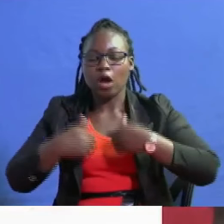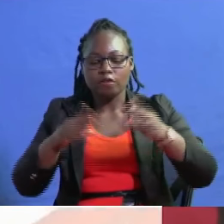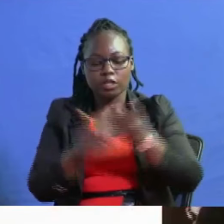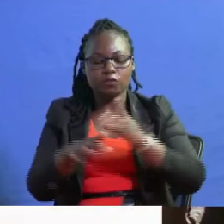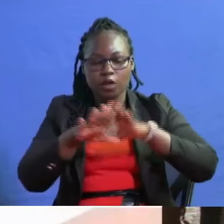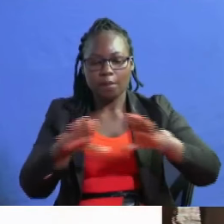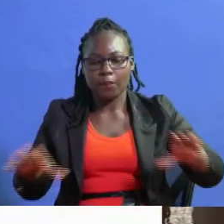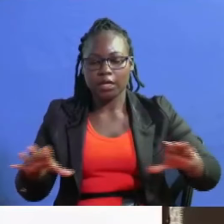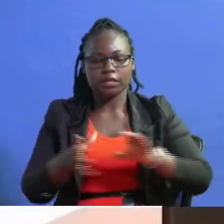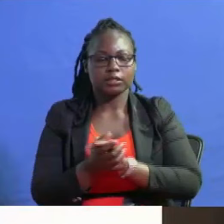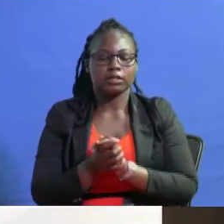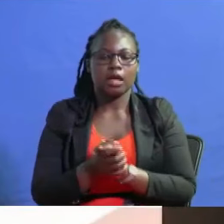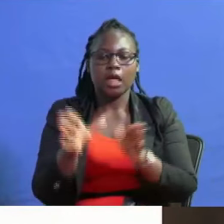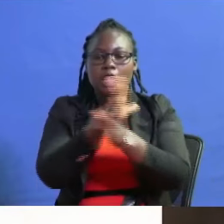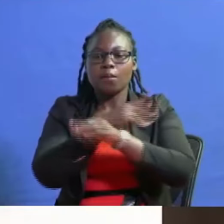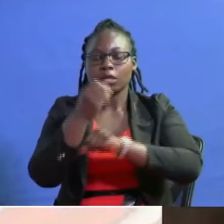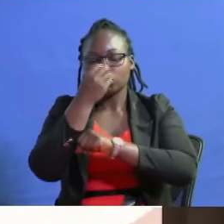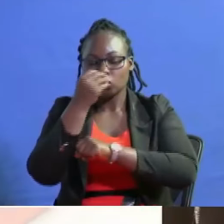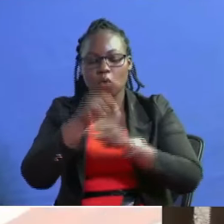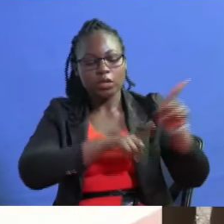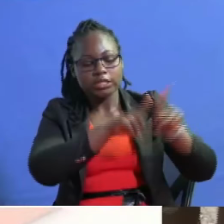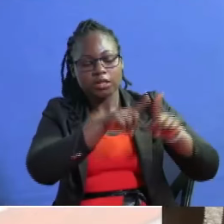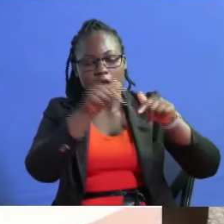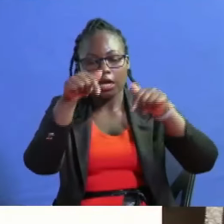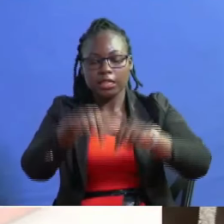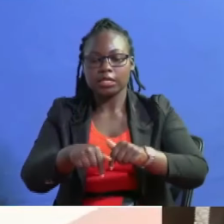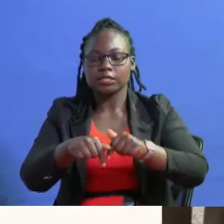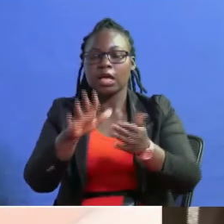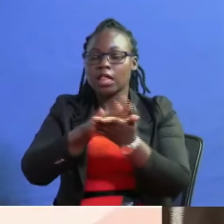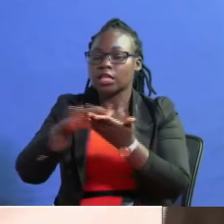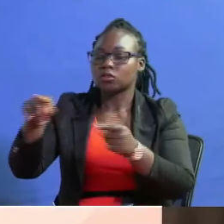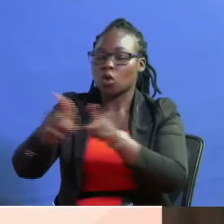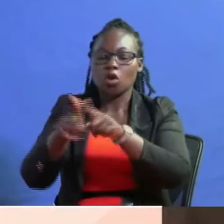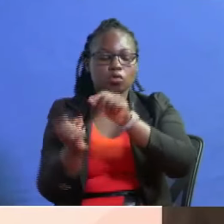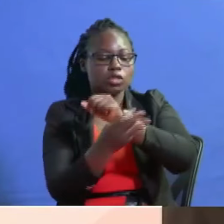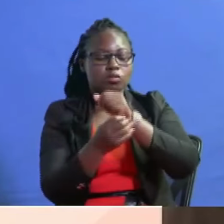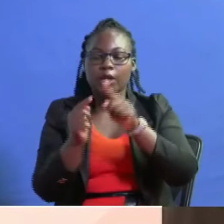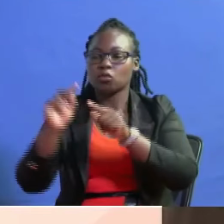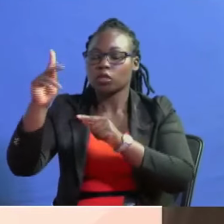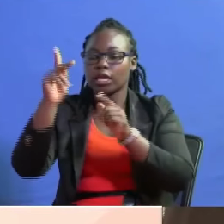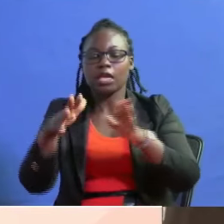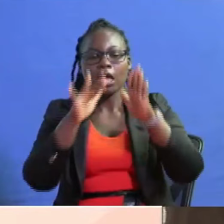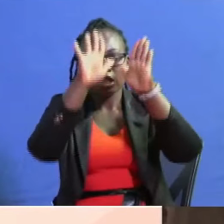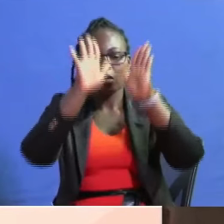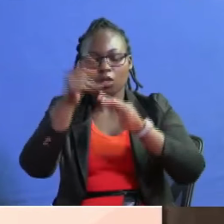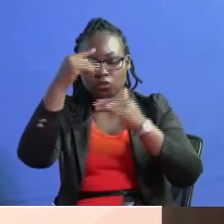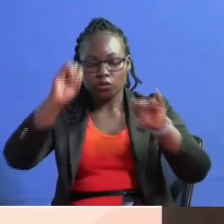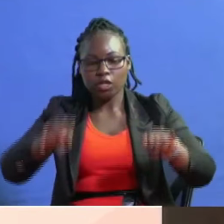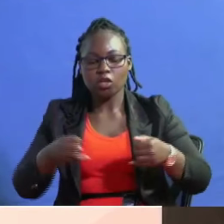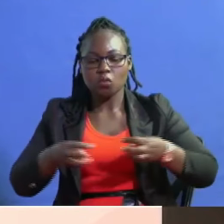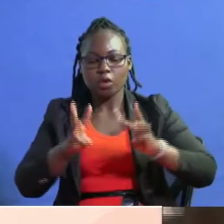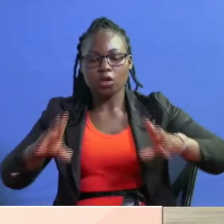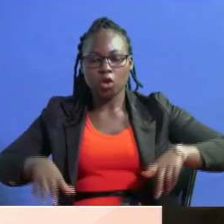mbalimbali. Rais Ruto katika ziara hii alisifia na kuwaelezea Wakenya manufaa ya bima mpya ya afya